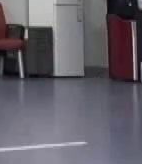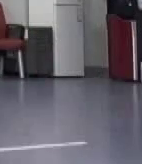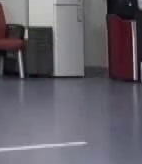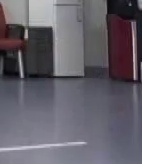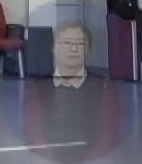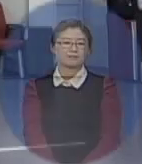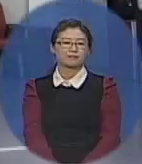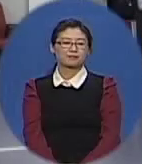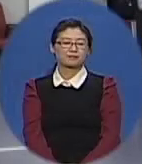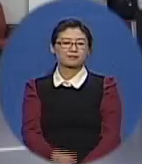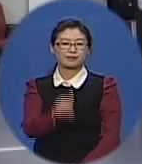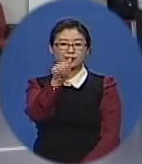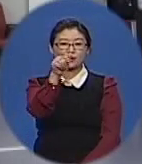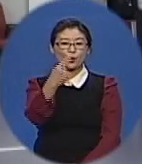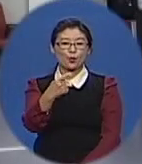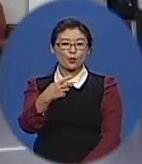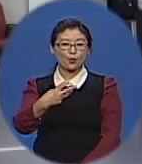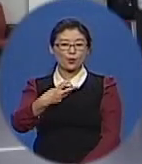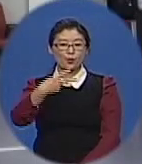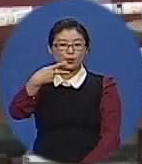그 다음에 홀딩.